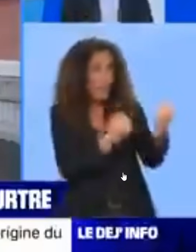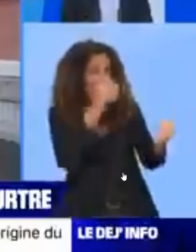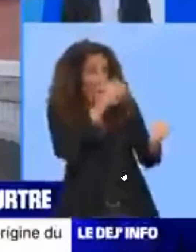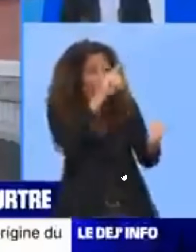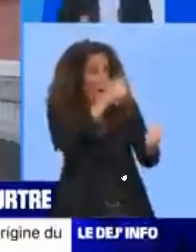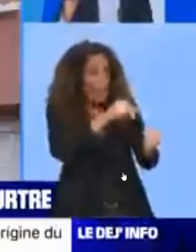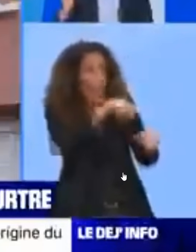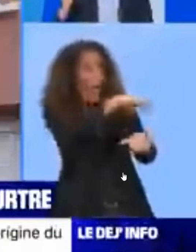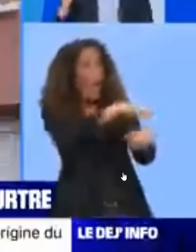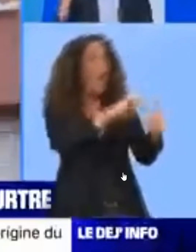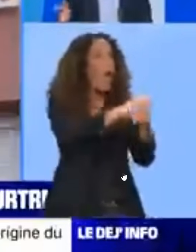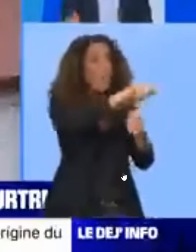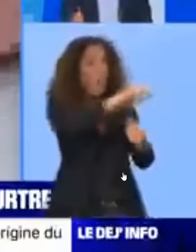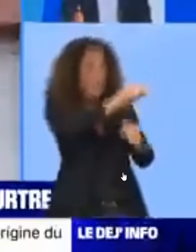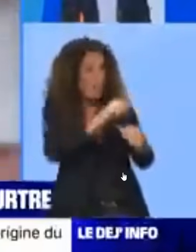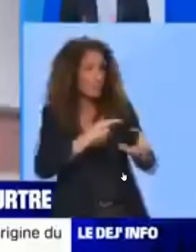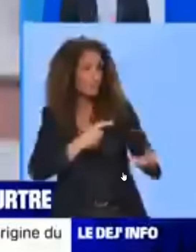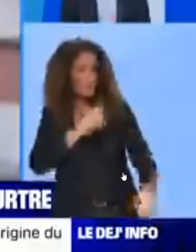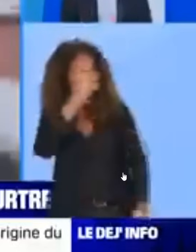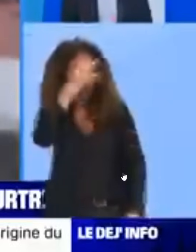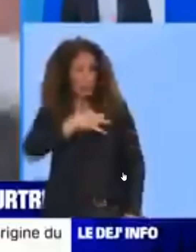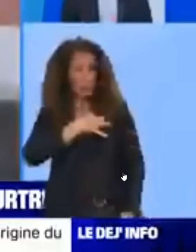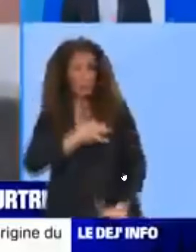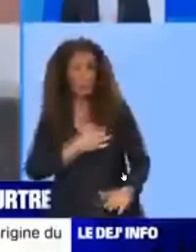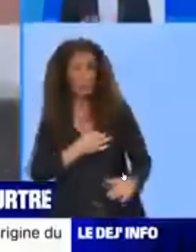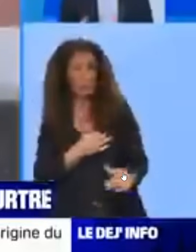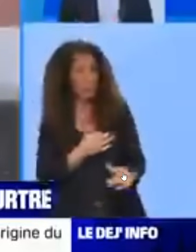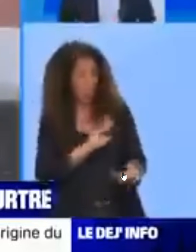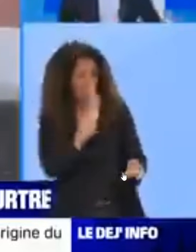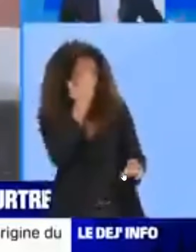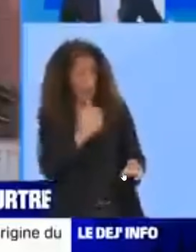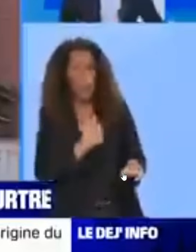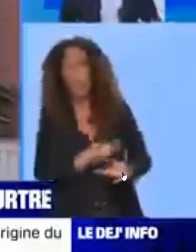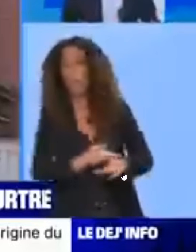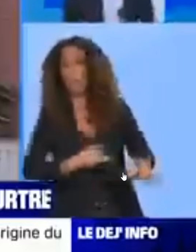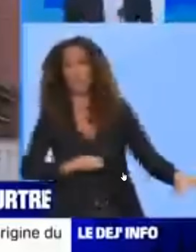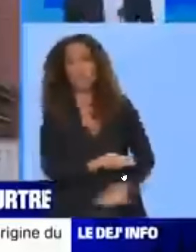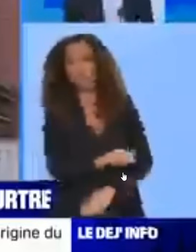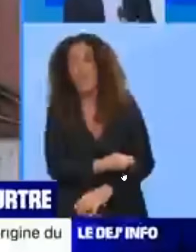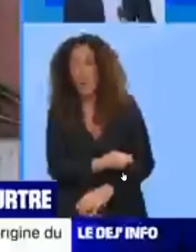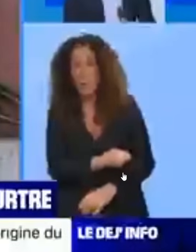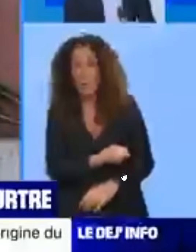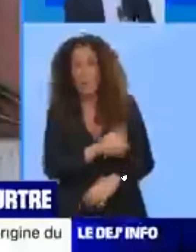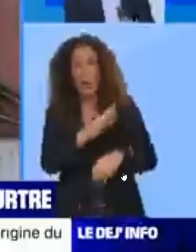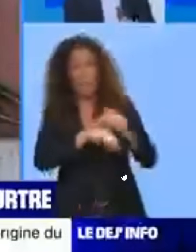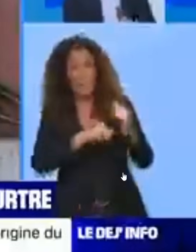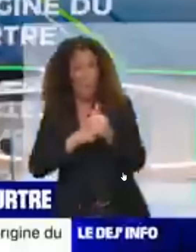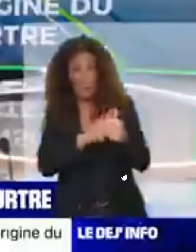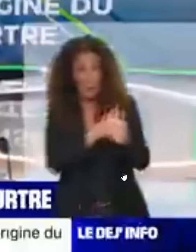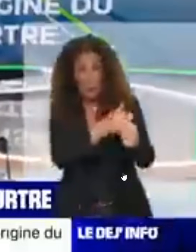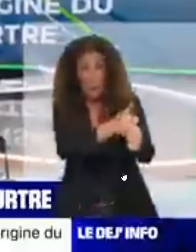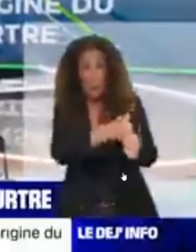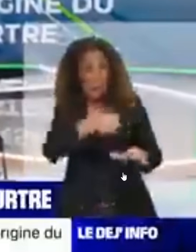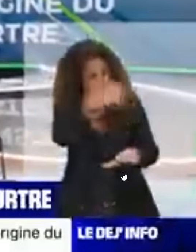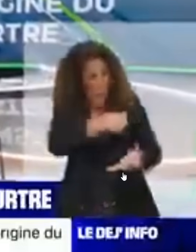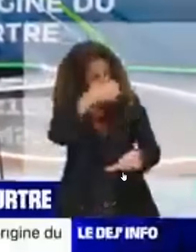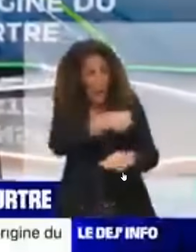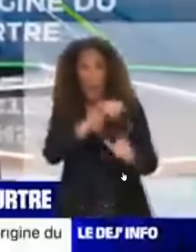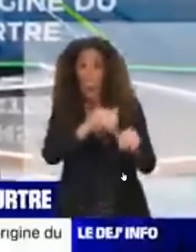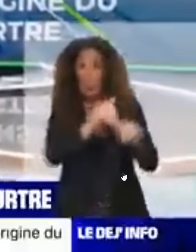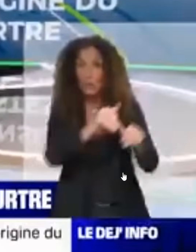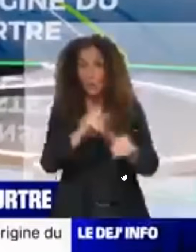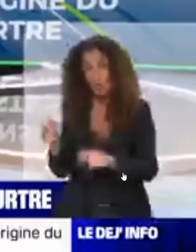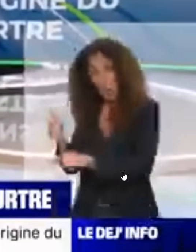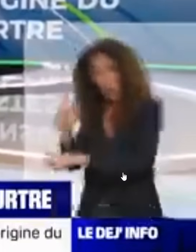des amis. Il se serait dirigé droit vers lui, il le reconnaît, il l'aurait poignardé avant même de le poursuivre et de continuer à le frapper. Ça, il le reconnaît. Ce